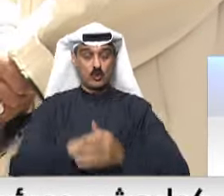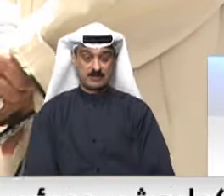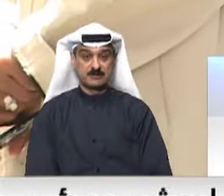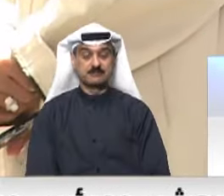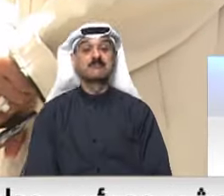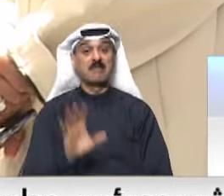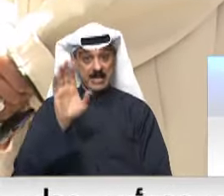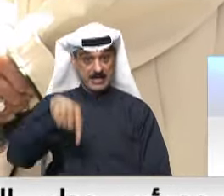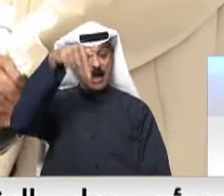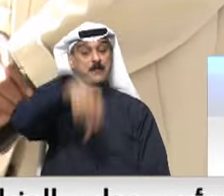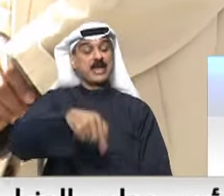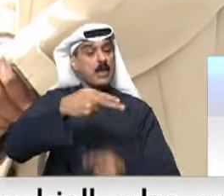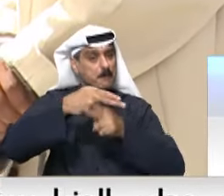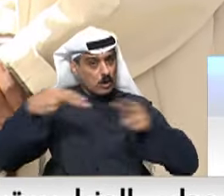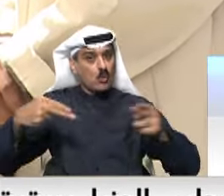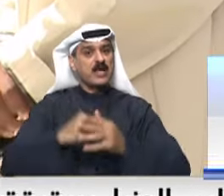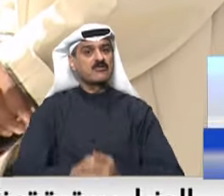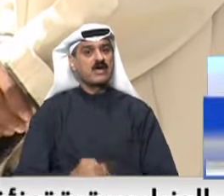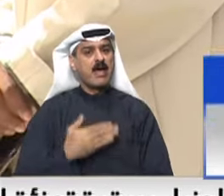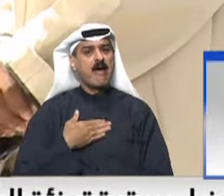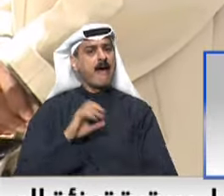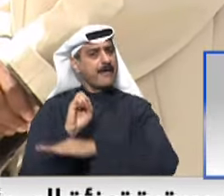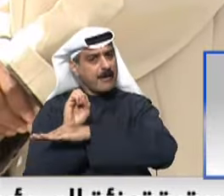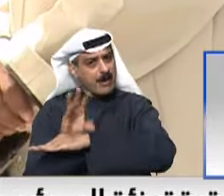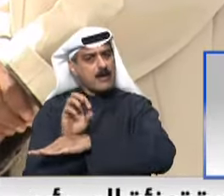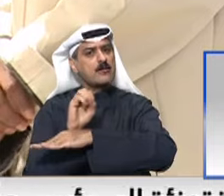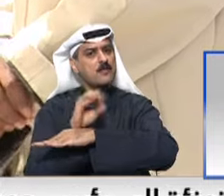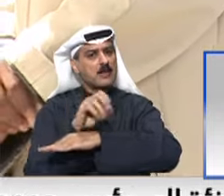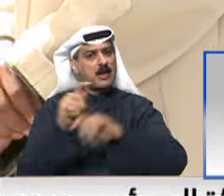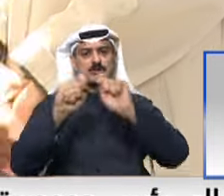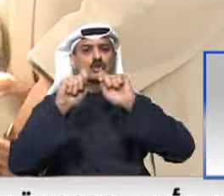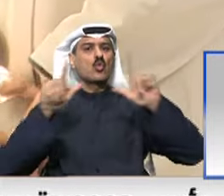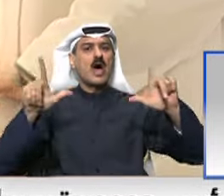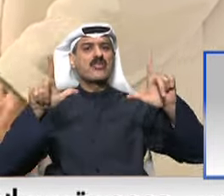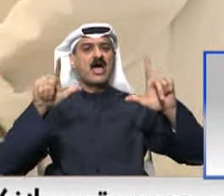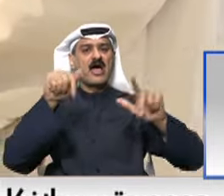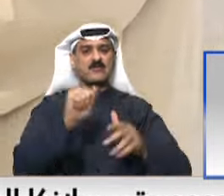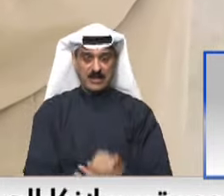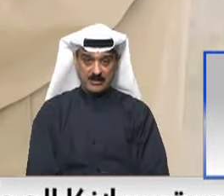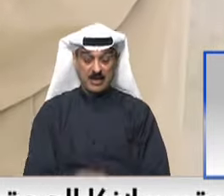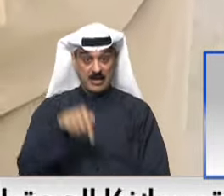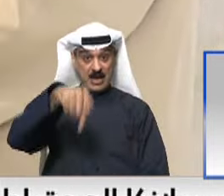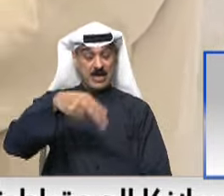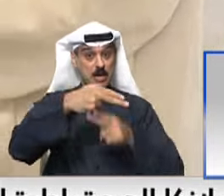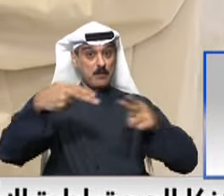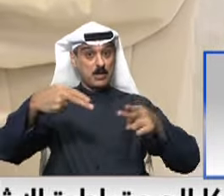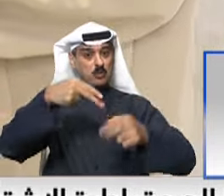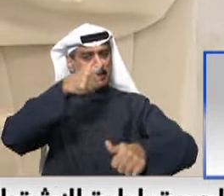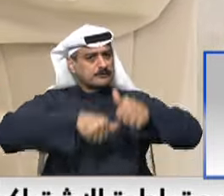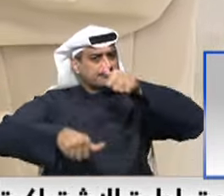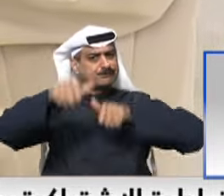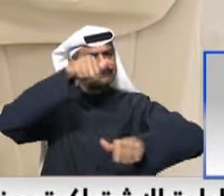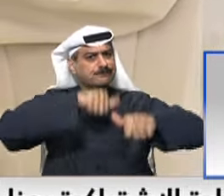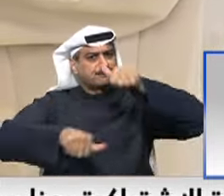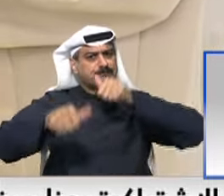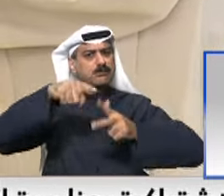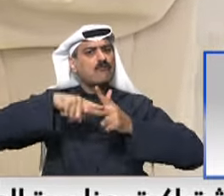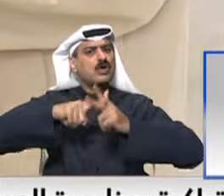الكويت هي حملة توعوية إرشادية للمنتجات المحلية اللي تصنع في الكويت